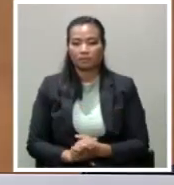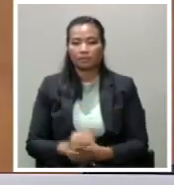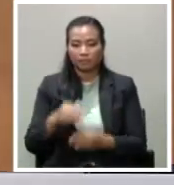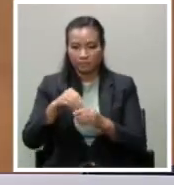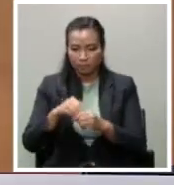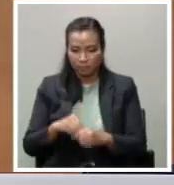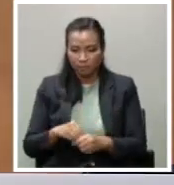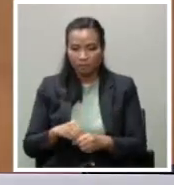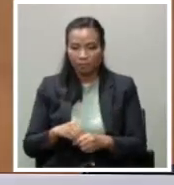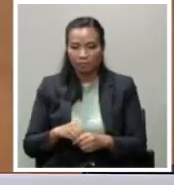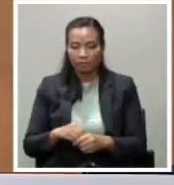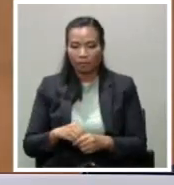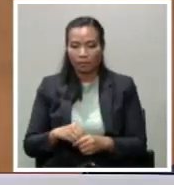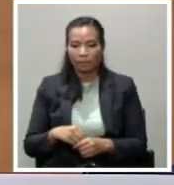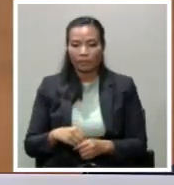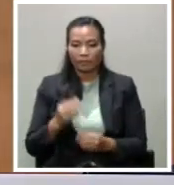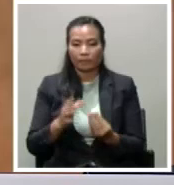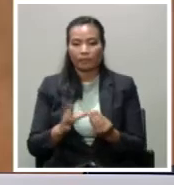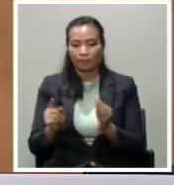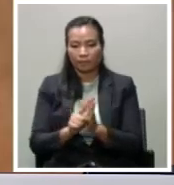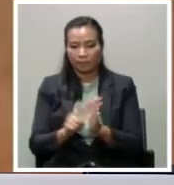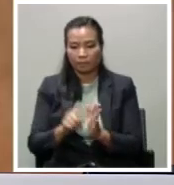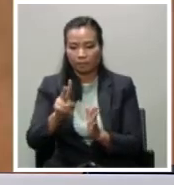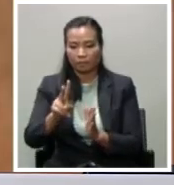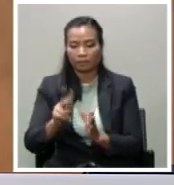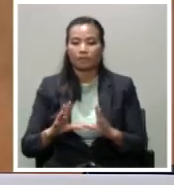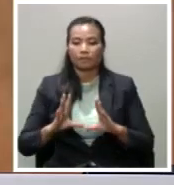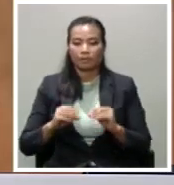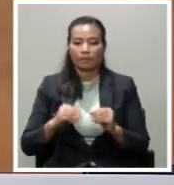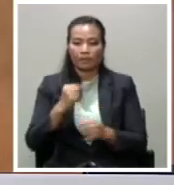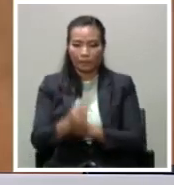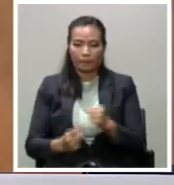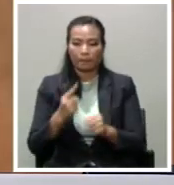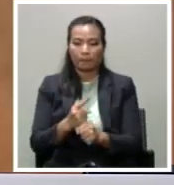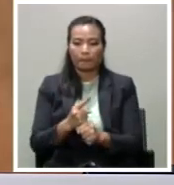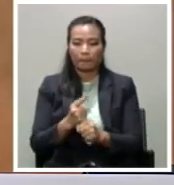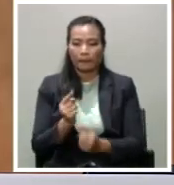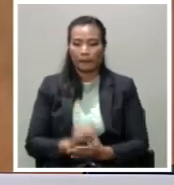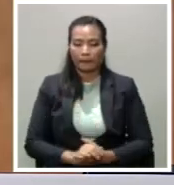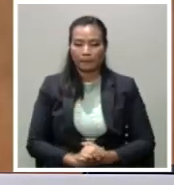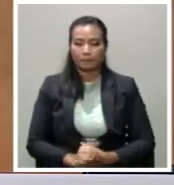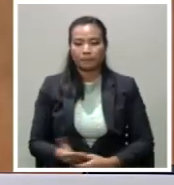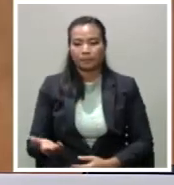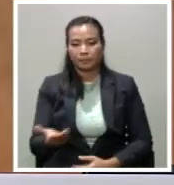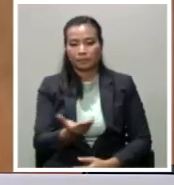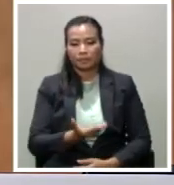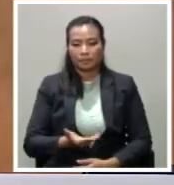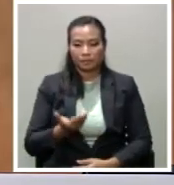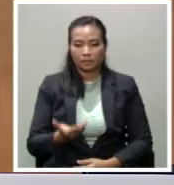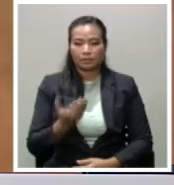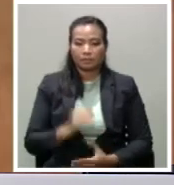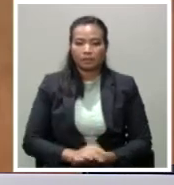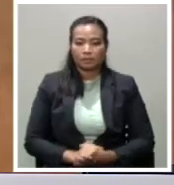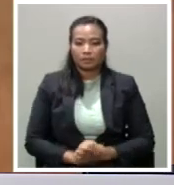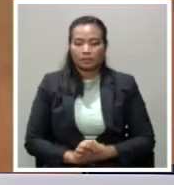ครบ2สมัยประชุมในสมัยประชุมของปีที่1นะครับยินดีกับทุกท่าน